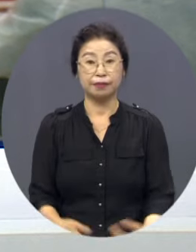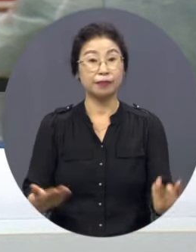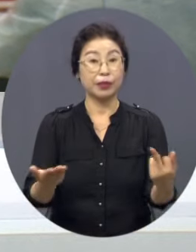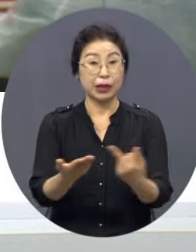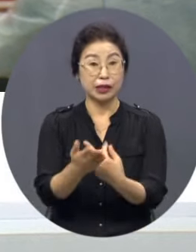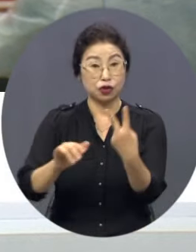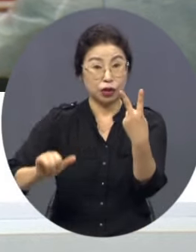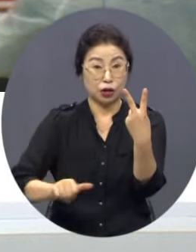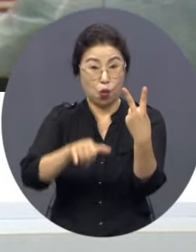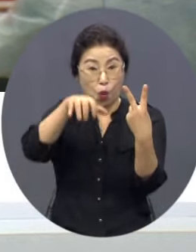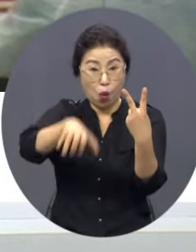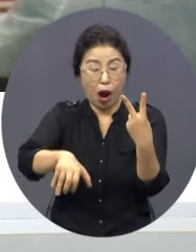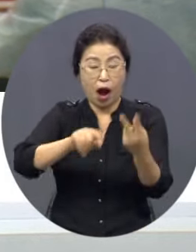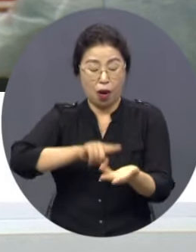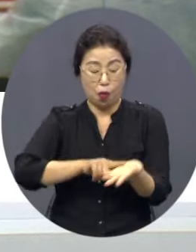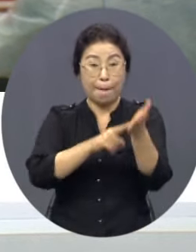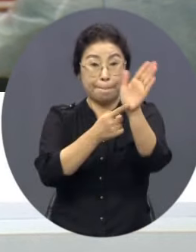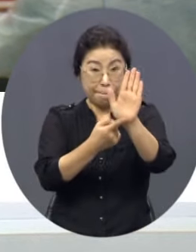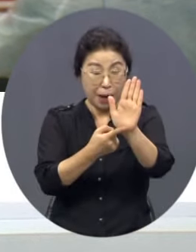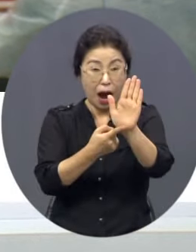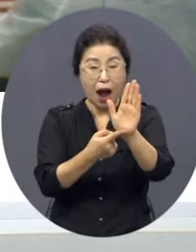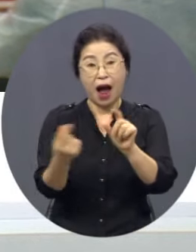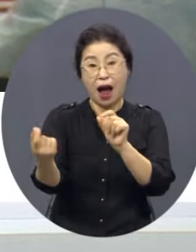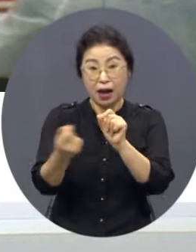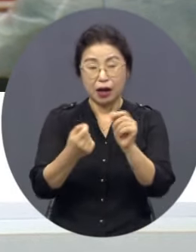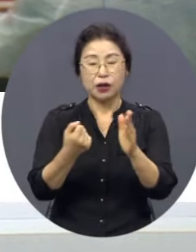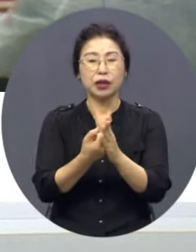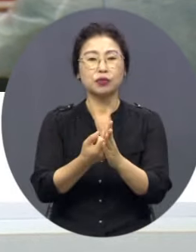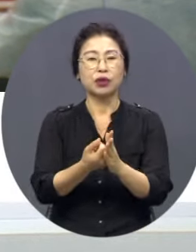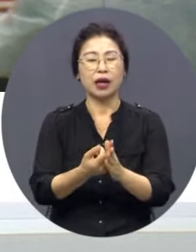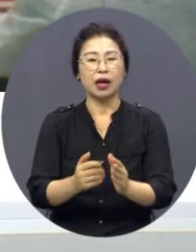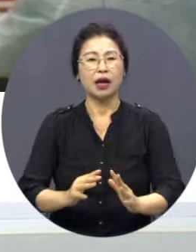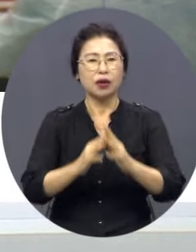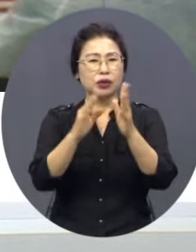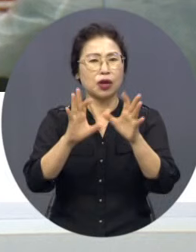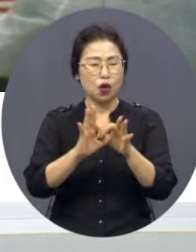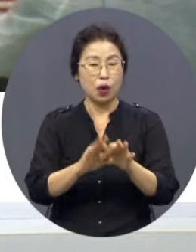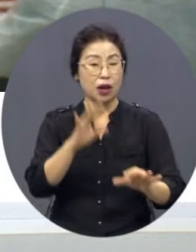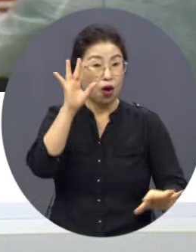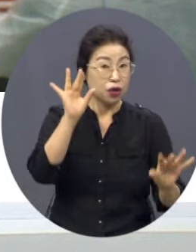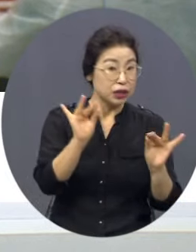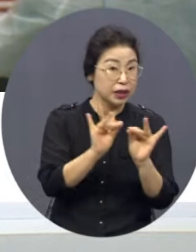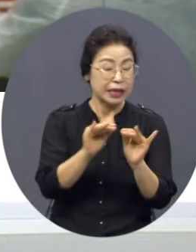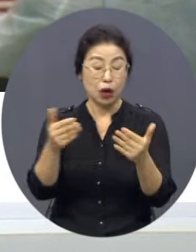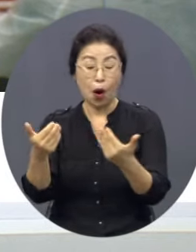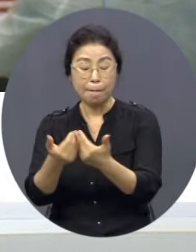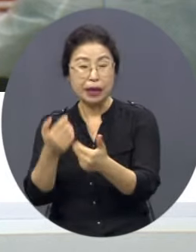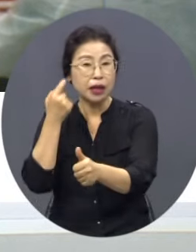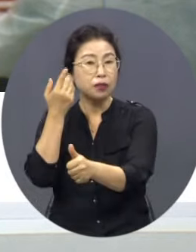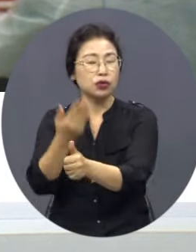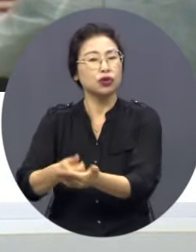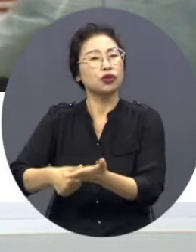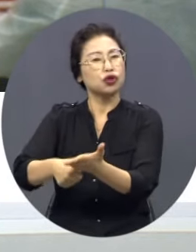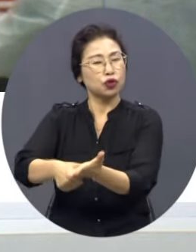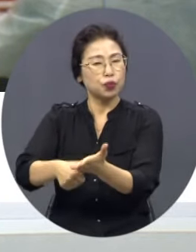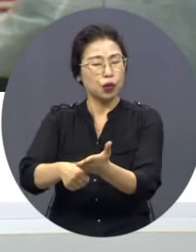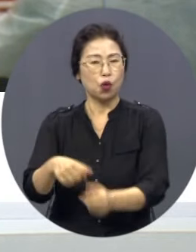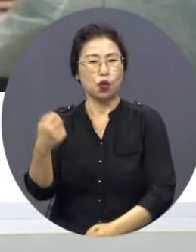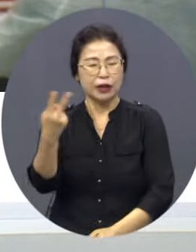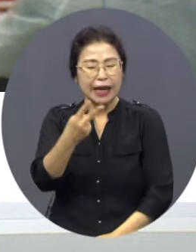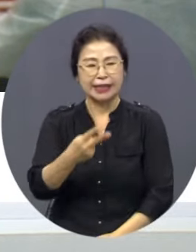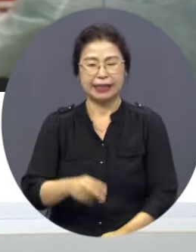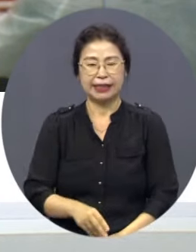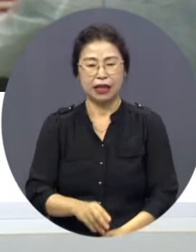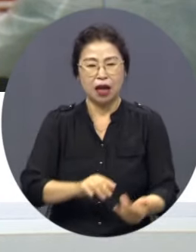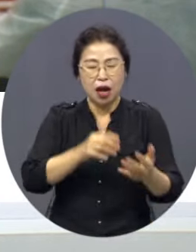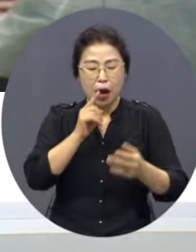제주 제2공항 기본계획 고시를 앞두고 제2공항 건설에 대한 찬반을 묻는 주민투표가 또다시